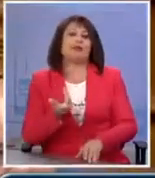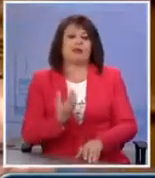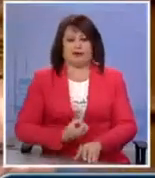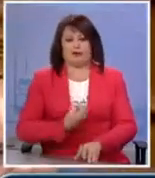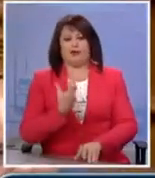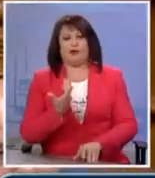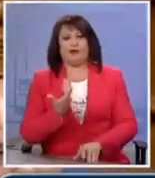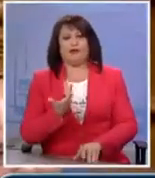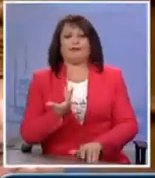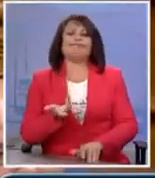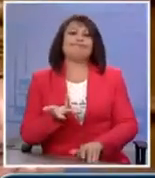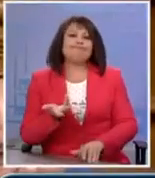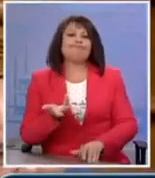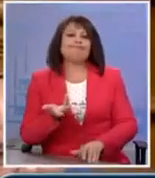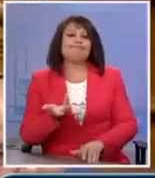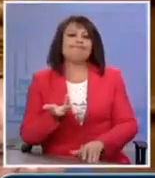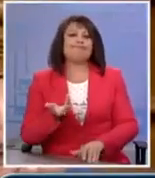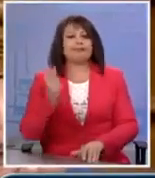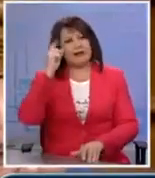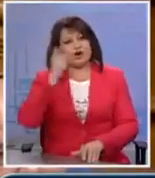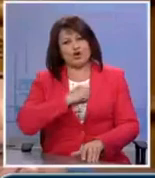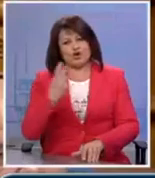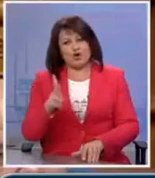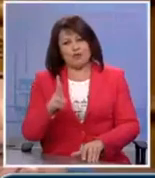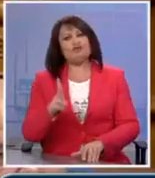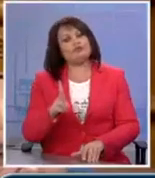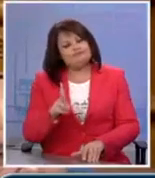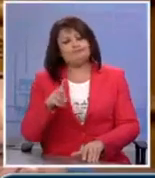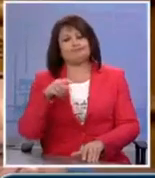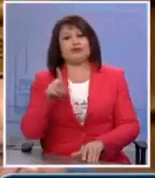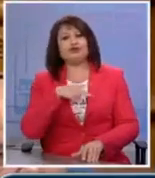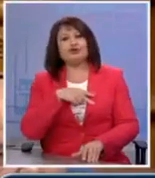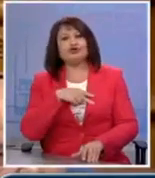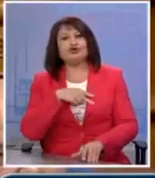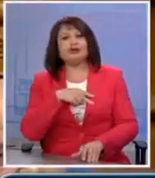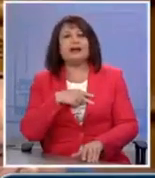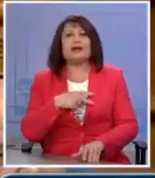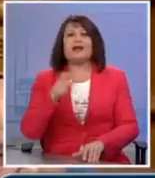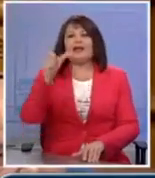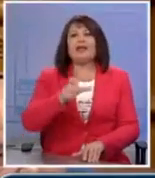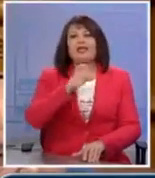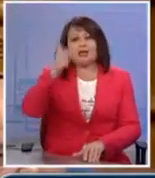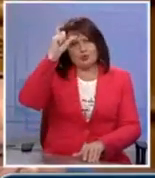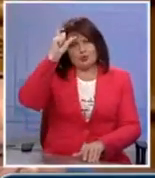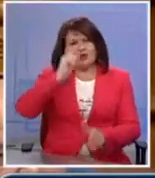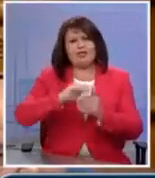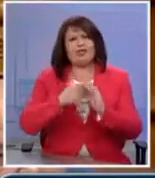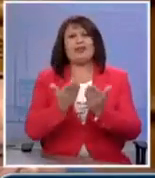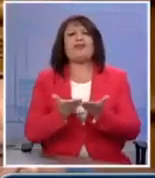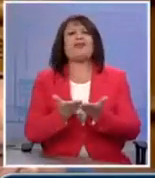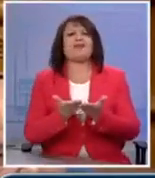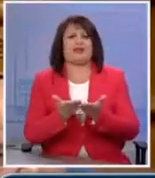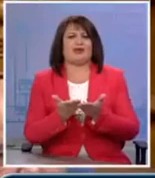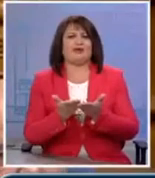ότι η άποψή σας είναι θεμητή, αλλά έχω την αίσθηση ότι οι ίδιοι οι Τούρκοι δεν ενδιαφέρονται πια με τόση